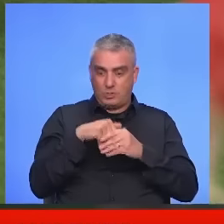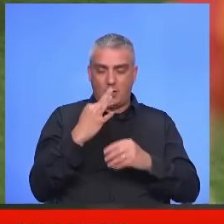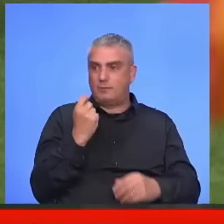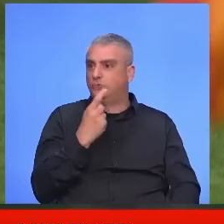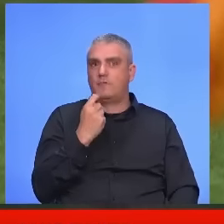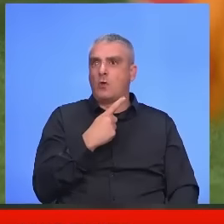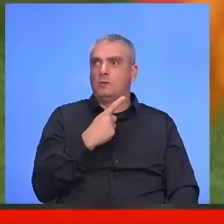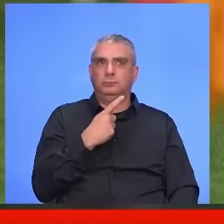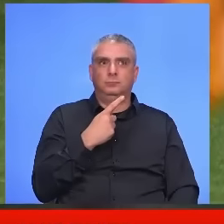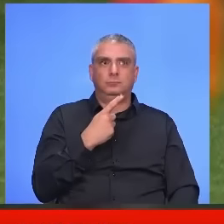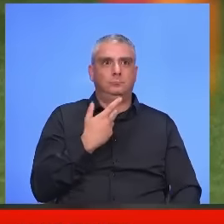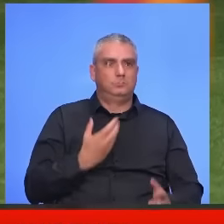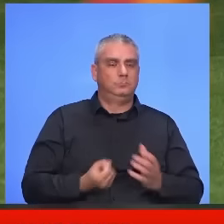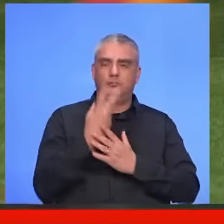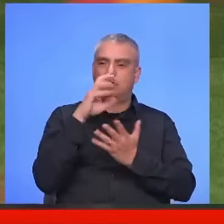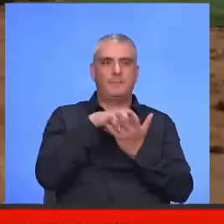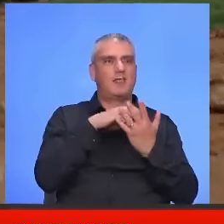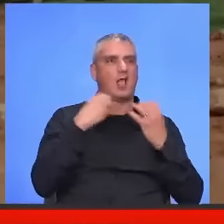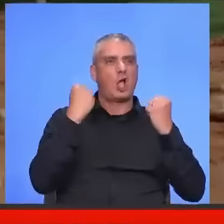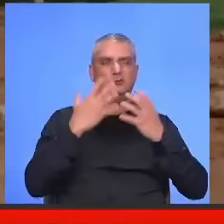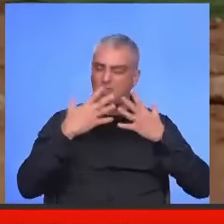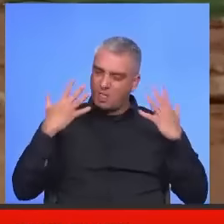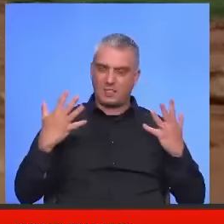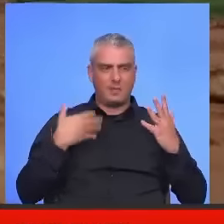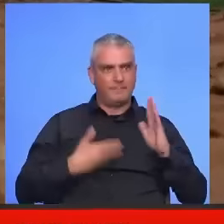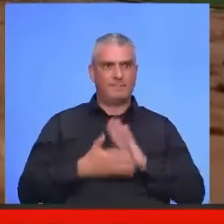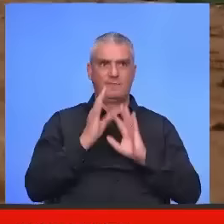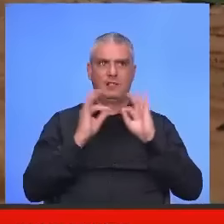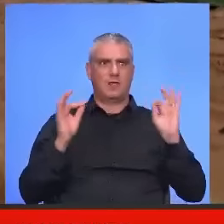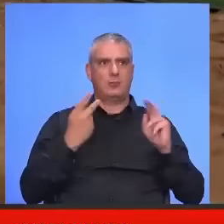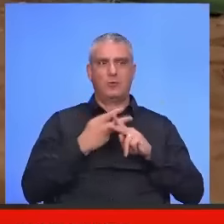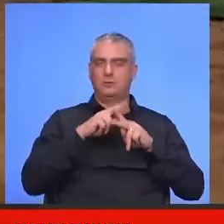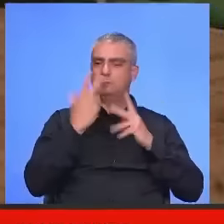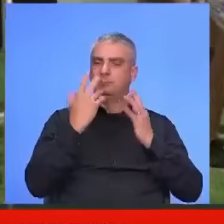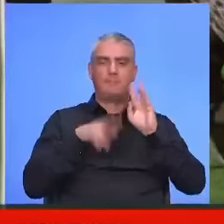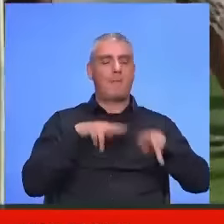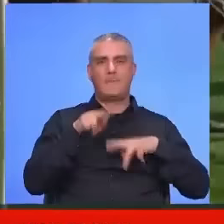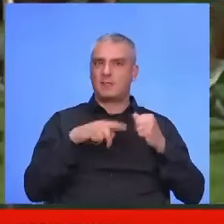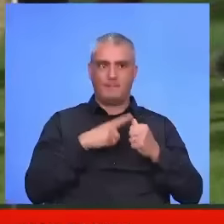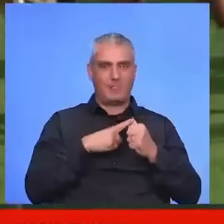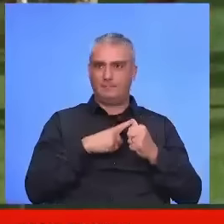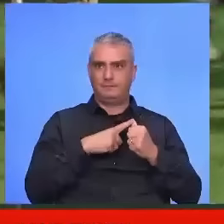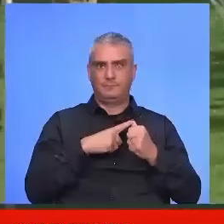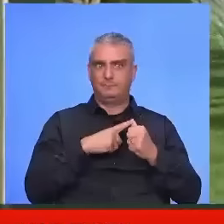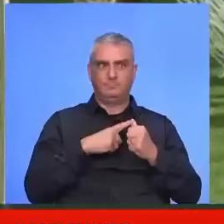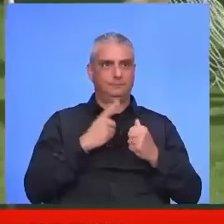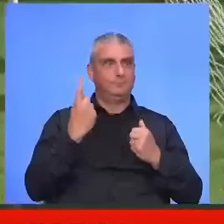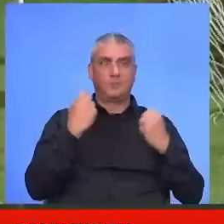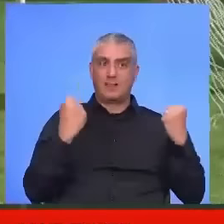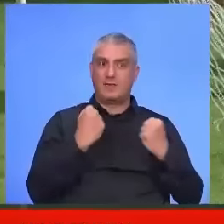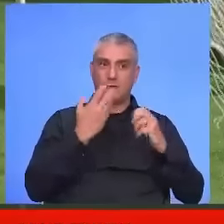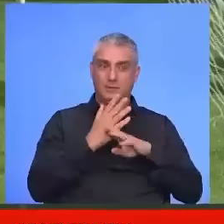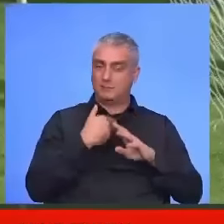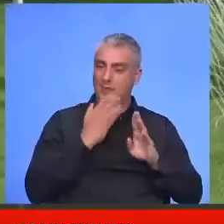מספר שבועות הרבנו 2 מתחמי חוסם ענקיים ויצאנו לדרך, הכפלנו את מספר המטפלים. בכל אימון שניסה,